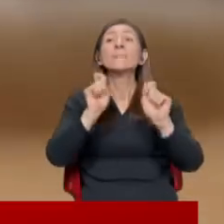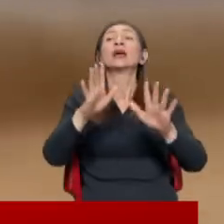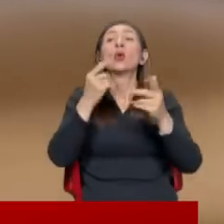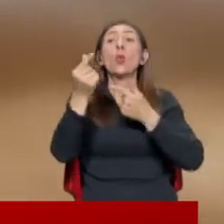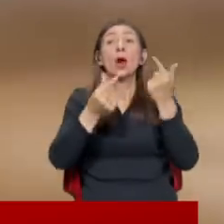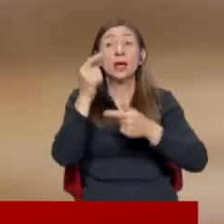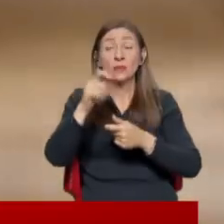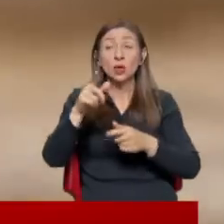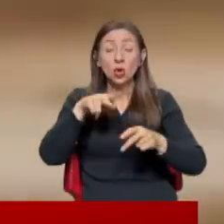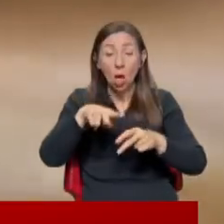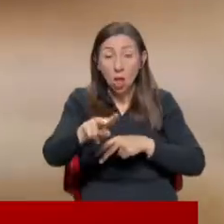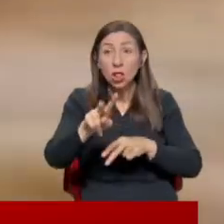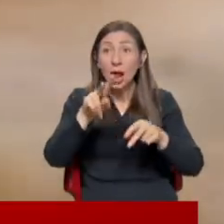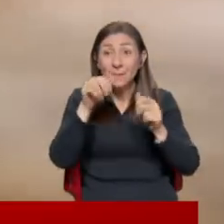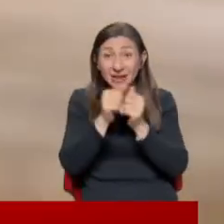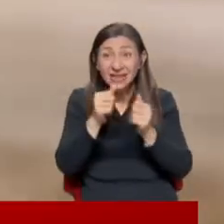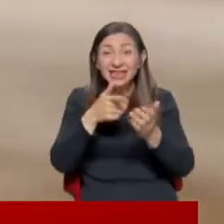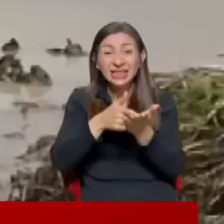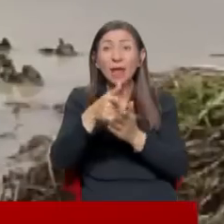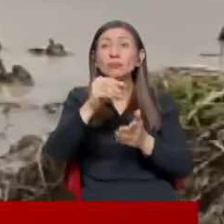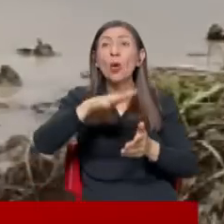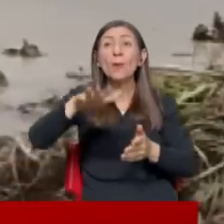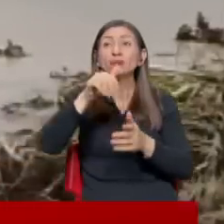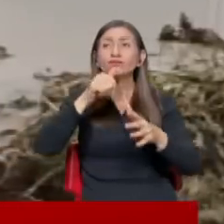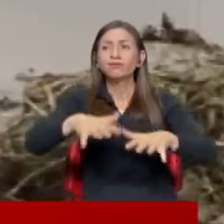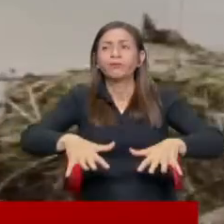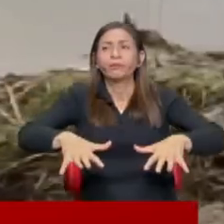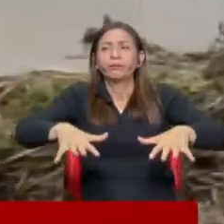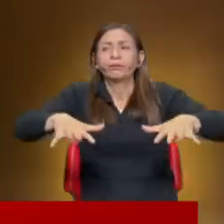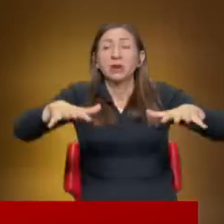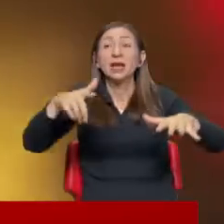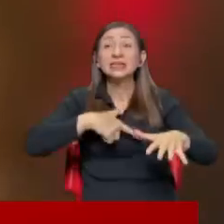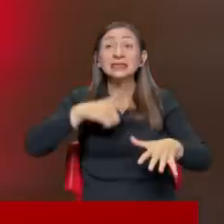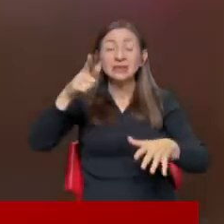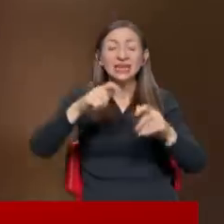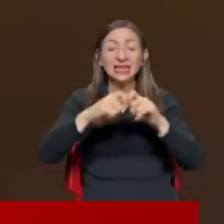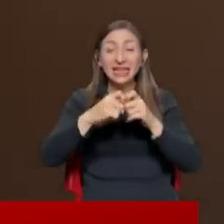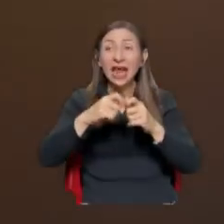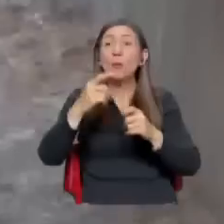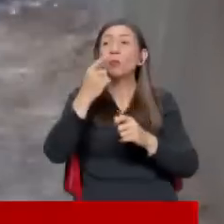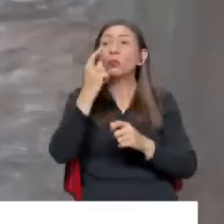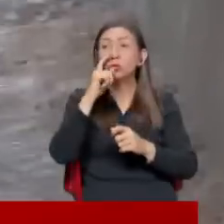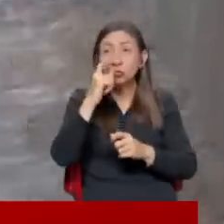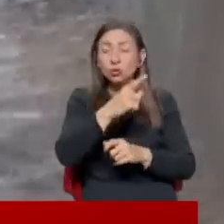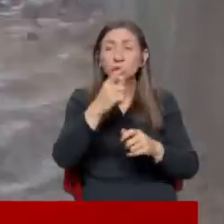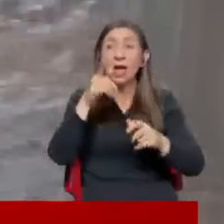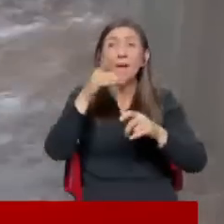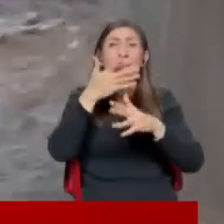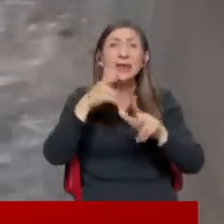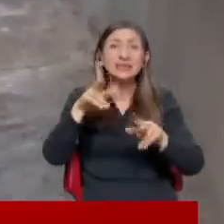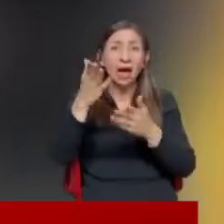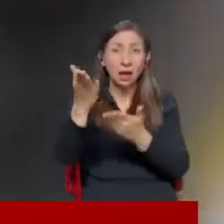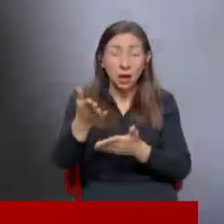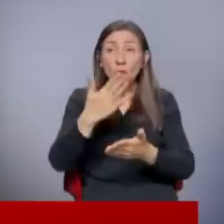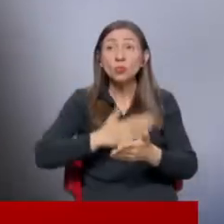uyarısı yapıldı. Yollarla birlikte tarım arazileri de suya gömüldü. İzmir, Kırıkkale ve Burdur'da da görüntüler